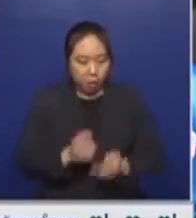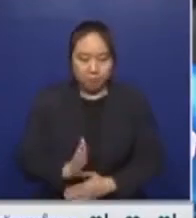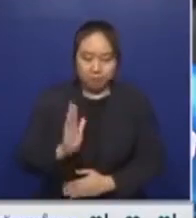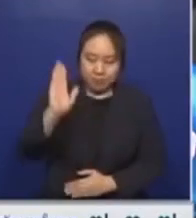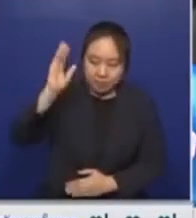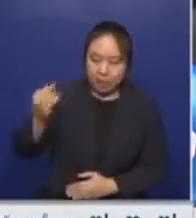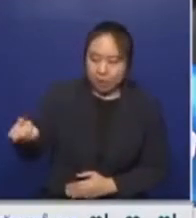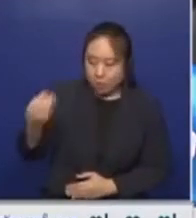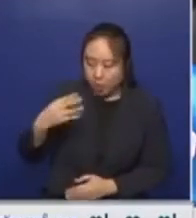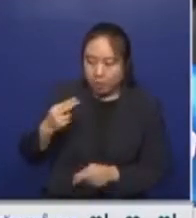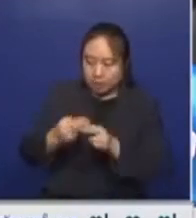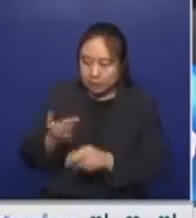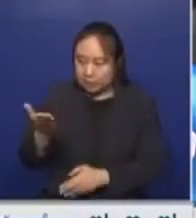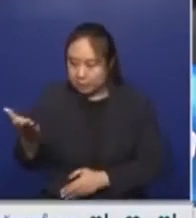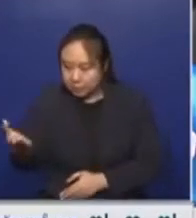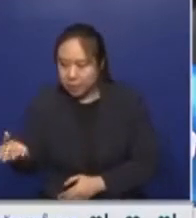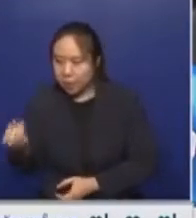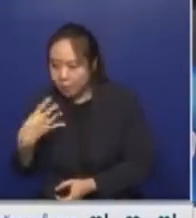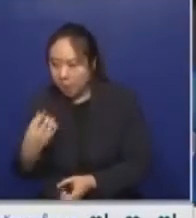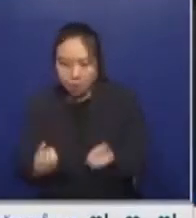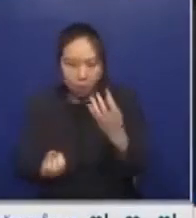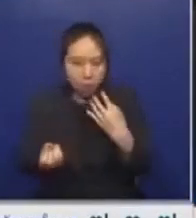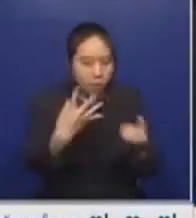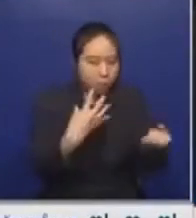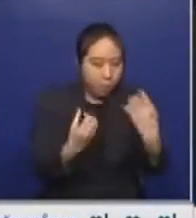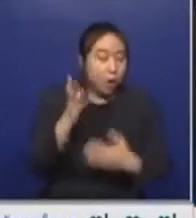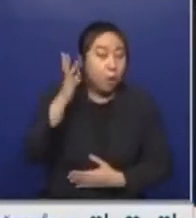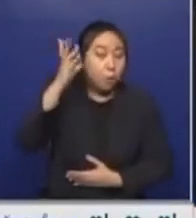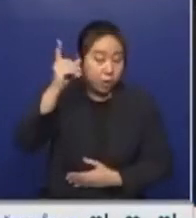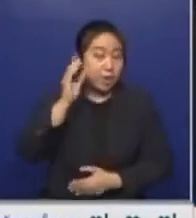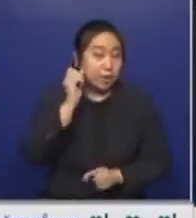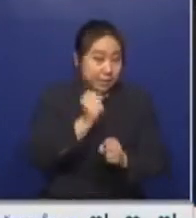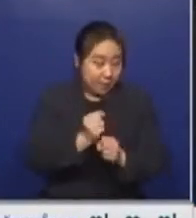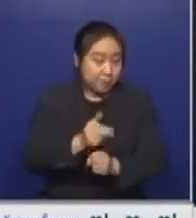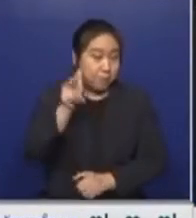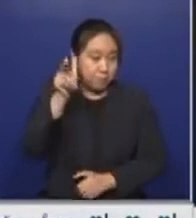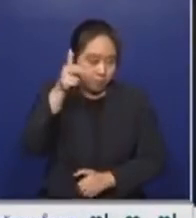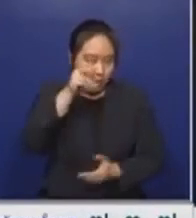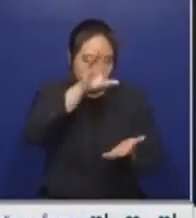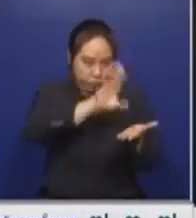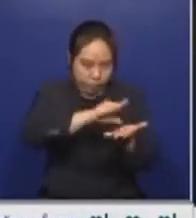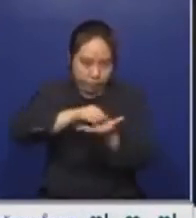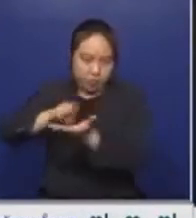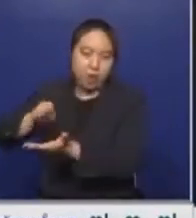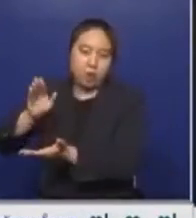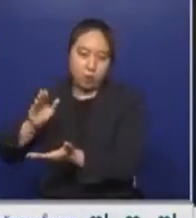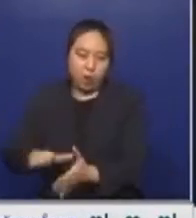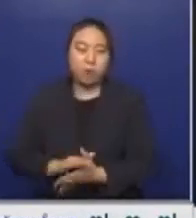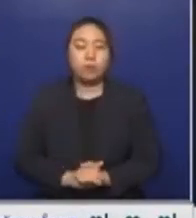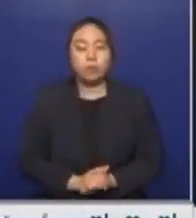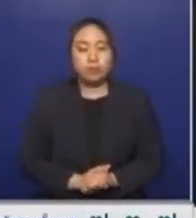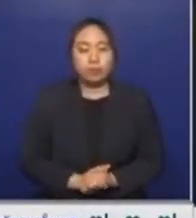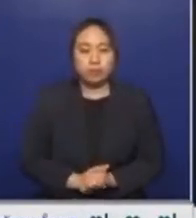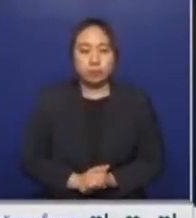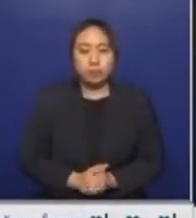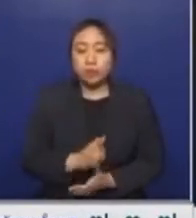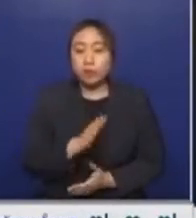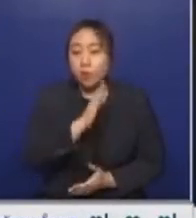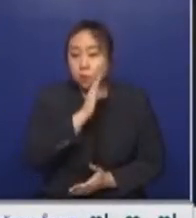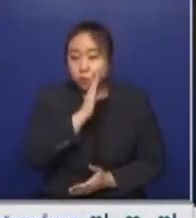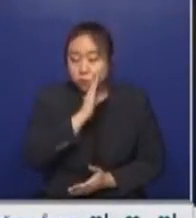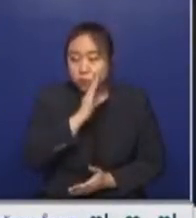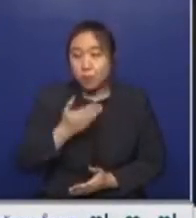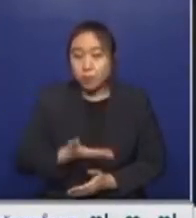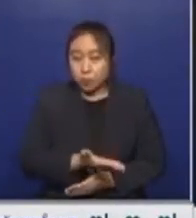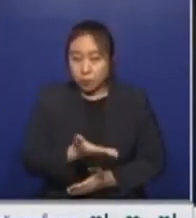สิ่งที่ทุกท่านได้ทำไปในวันพรุ่งนี้นะคะมันก็จะถูกบันทึกคลิปวิดีโอไว้ถ้าเกิดว่าสิ่งที่ท่